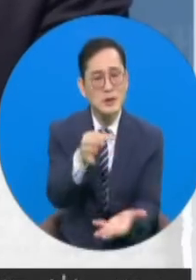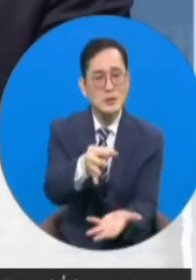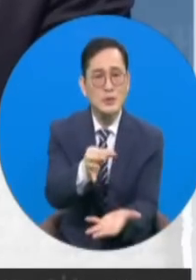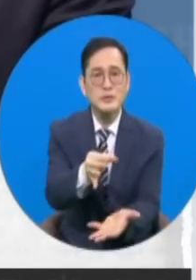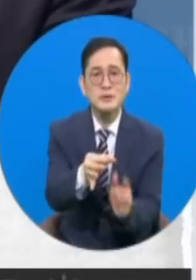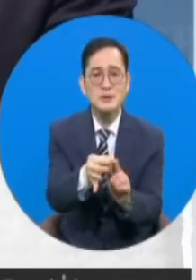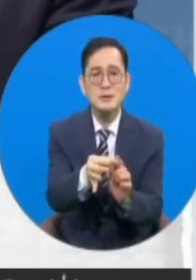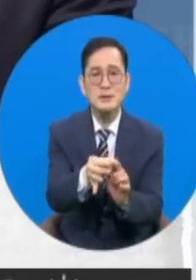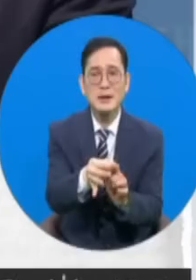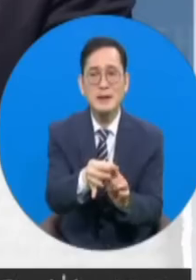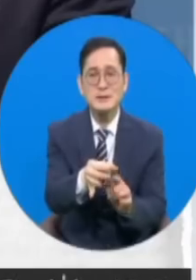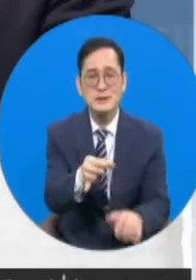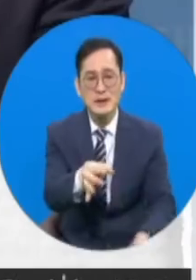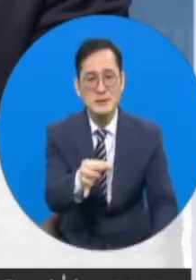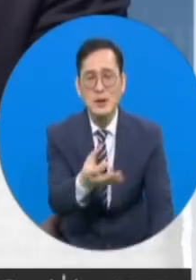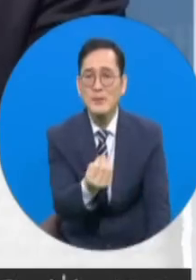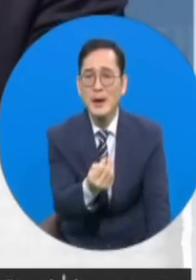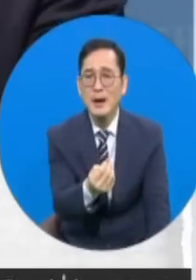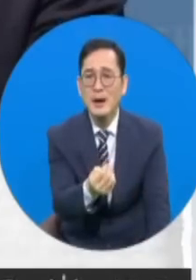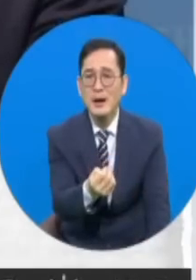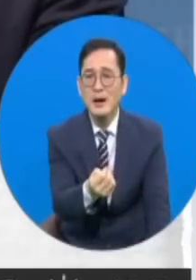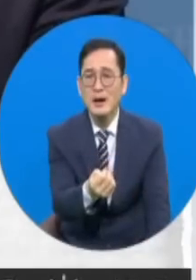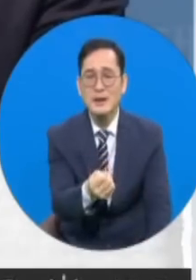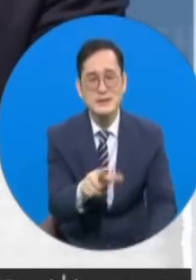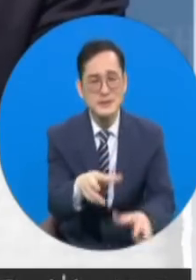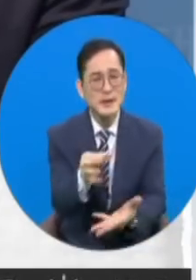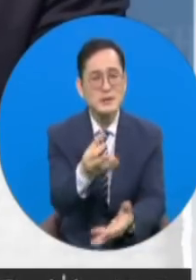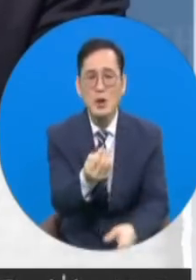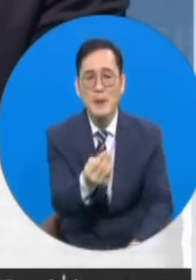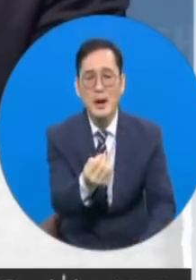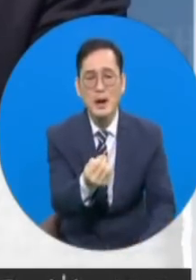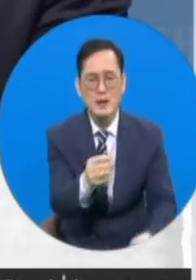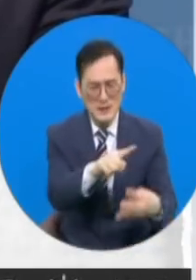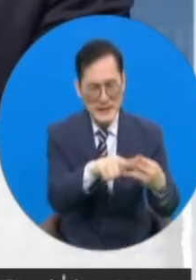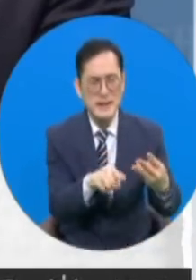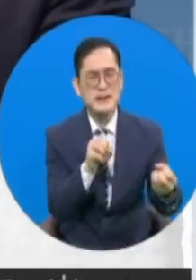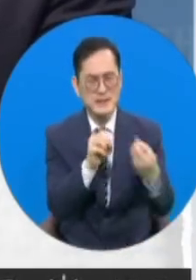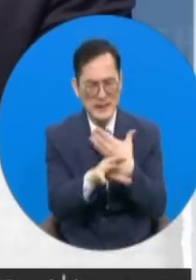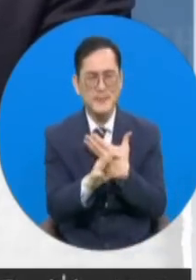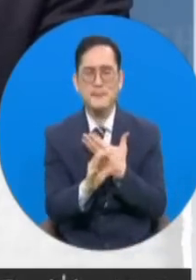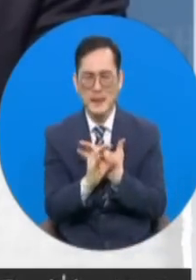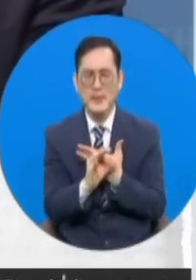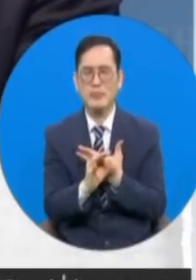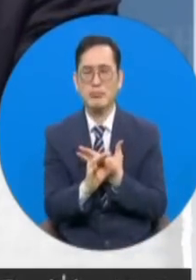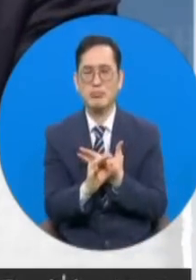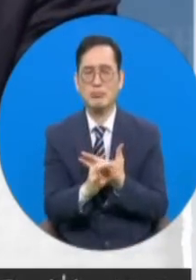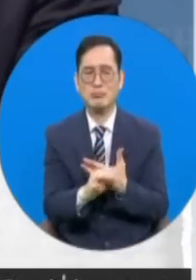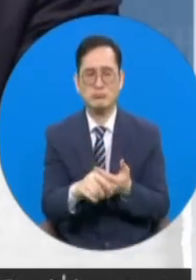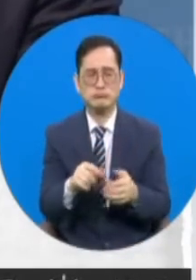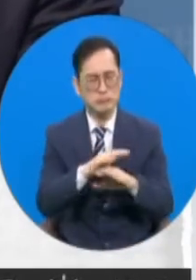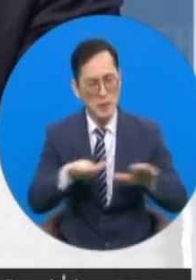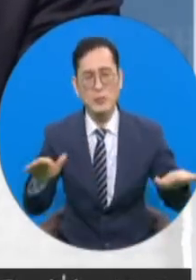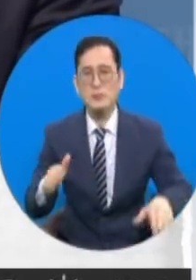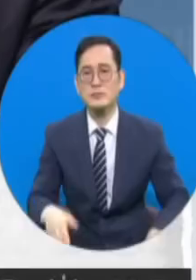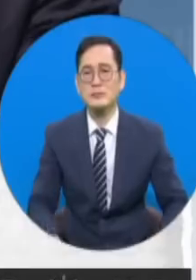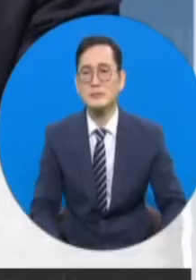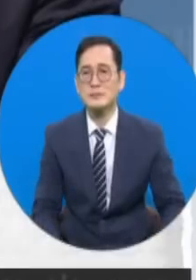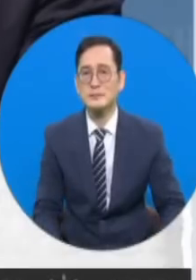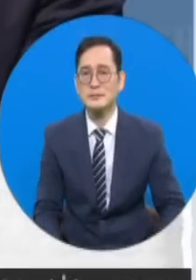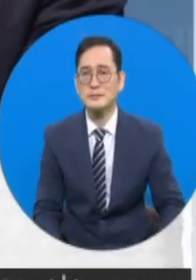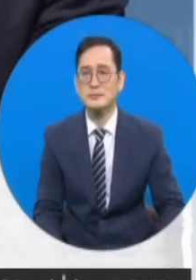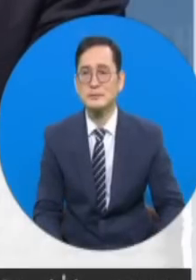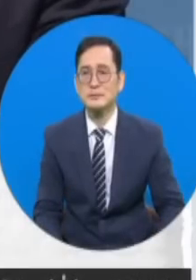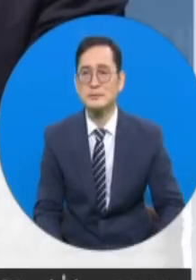내주면 나머지는 복잡한 거는 검찰에서 수사를 하든 국회윤리에서 확인을 하든 아니면 재산 신고한